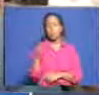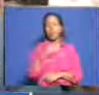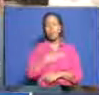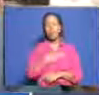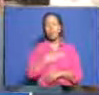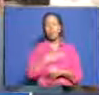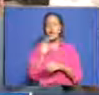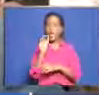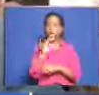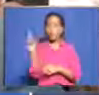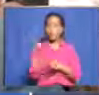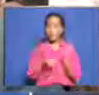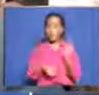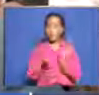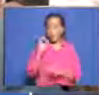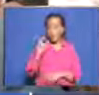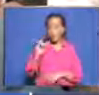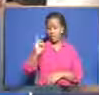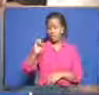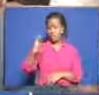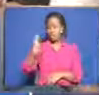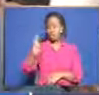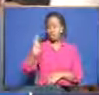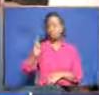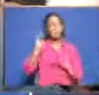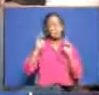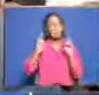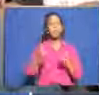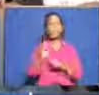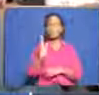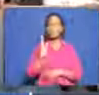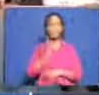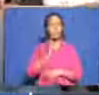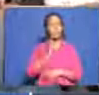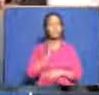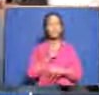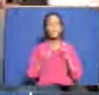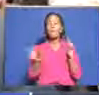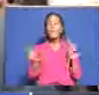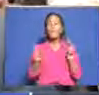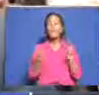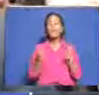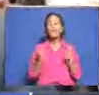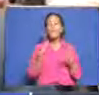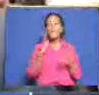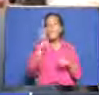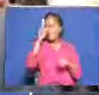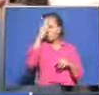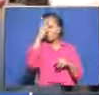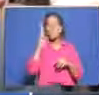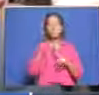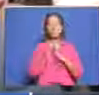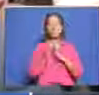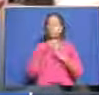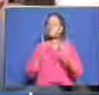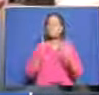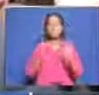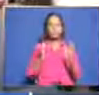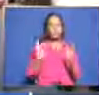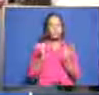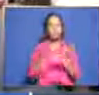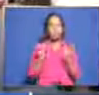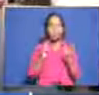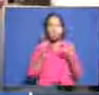Ningeomba IBC ipewe security, lakini tusiweke askari wengi ambao wataogopwa